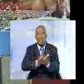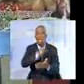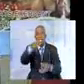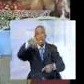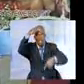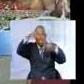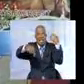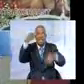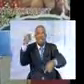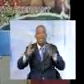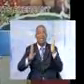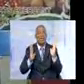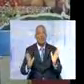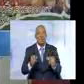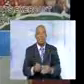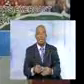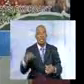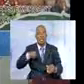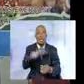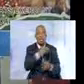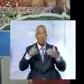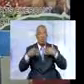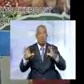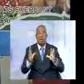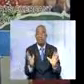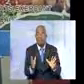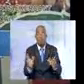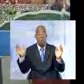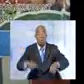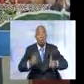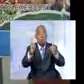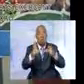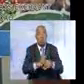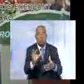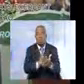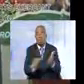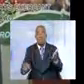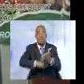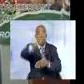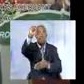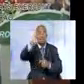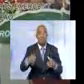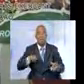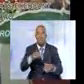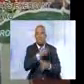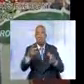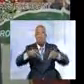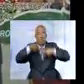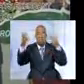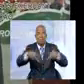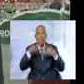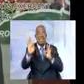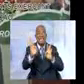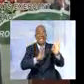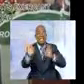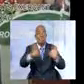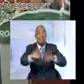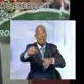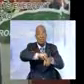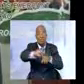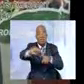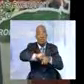de ce qu'il fallait organiser cet atelier, parce que les textes ne semblent pas aussi être clairs que les rapports